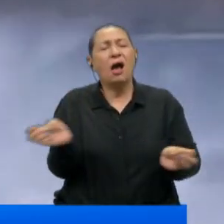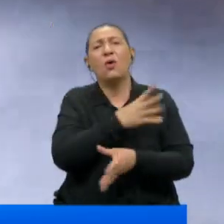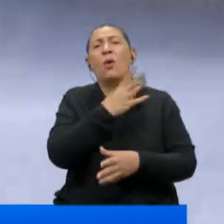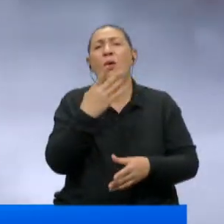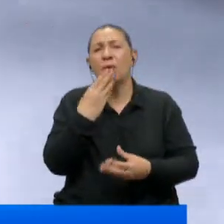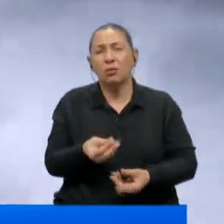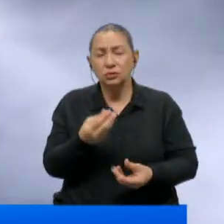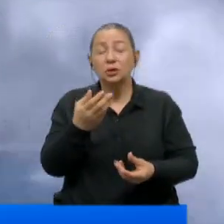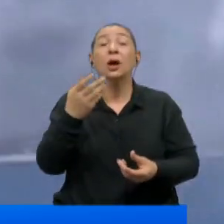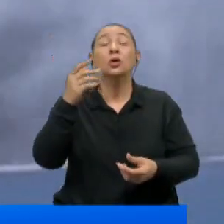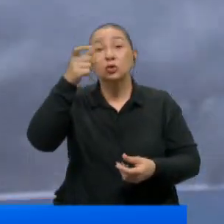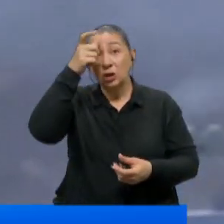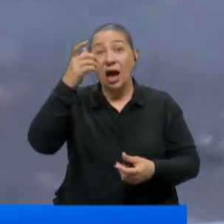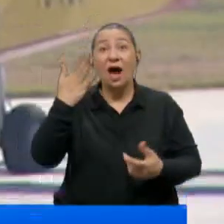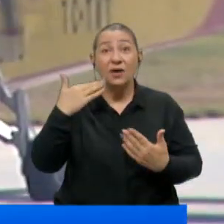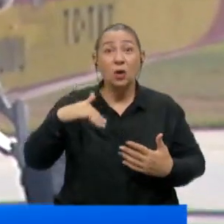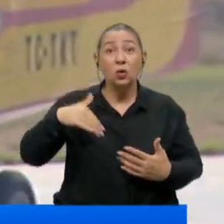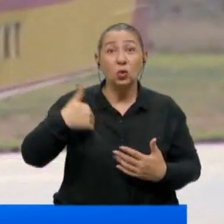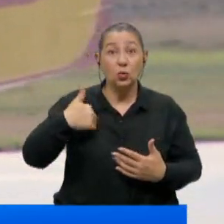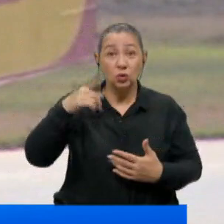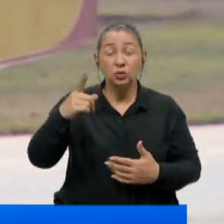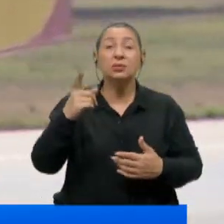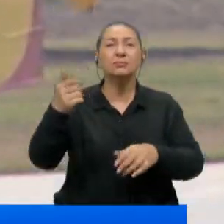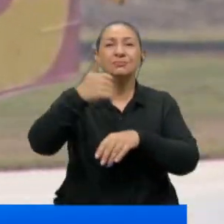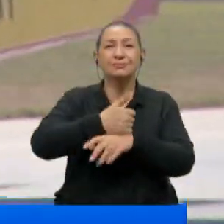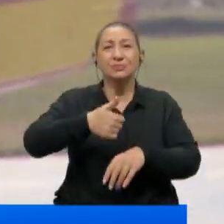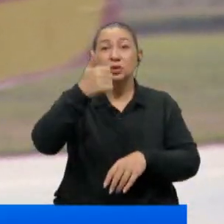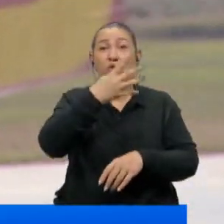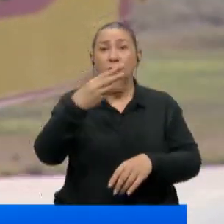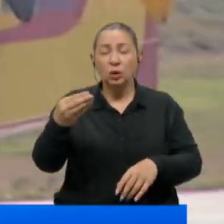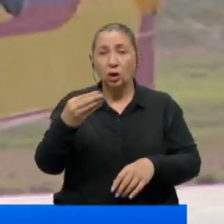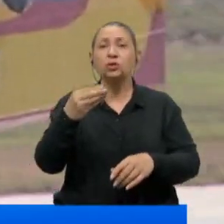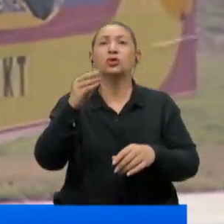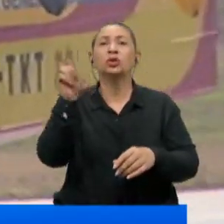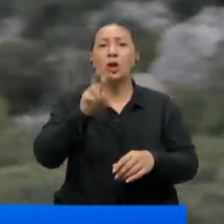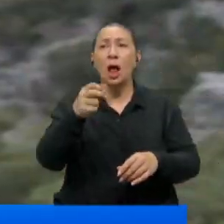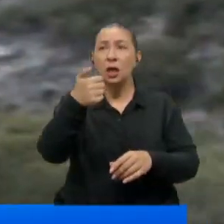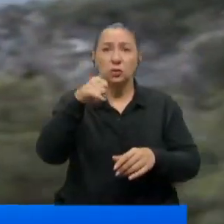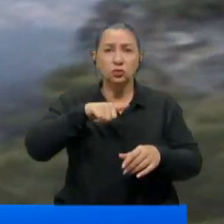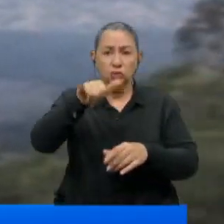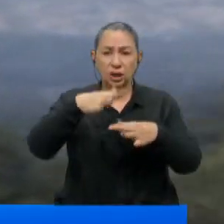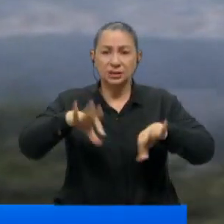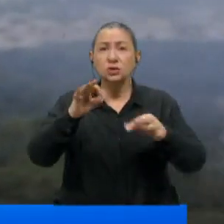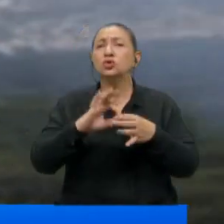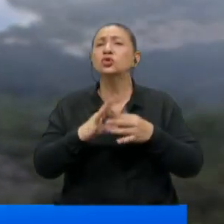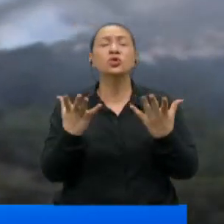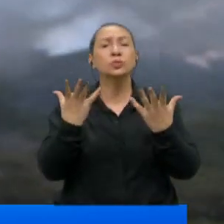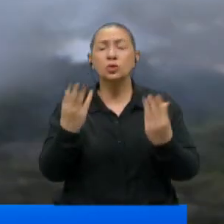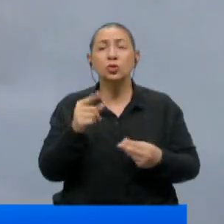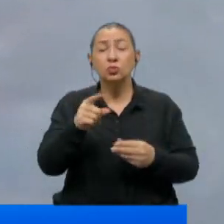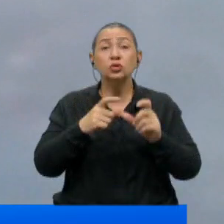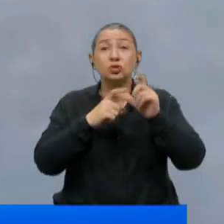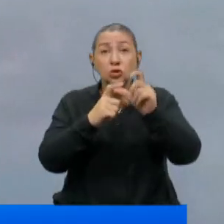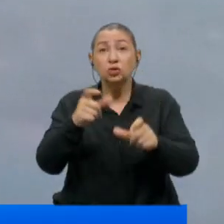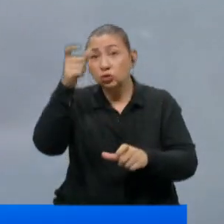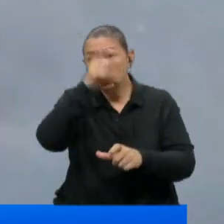vaziyette. Türk Hava Kurumu'nun kayyum başkanına göre ise 4 milyon dolarla 6 uçak uçuşa hazır. Peki çözüm ne olacak? Bu soruya